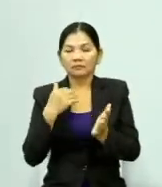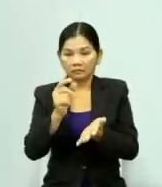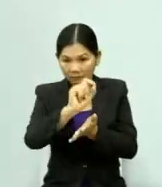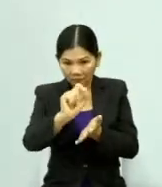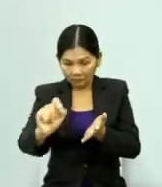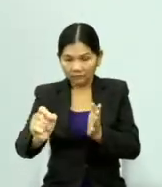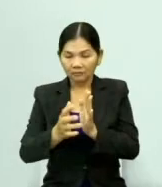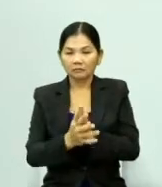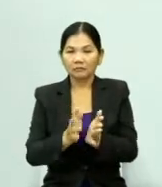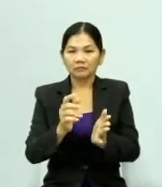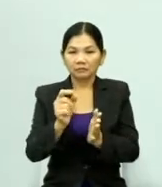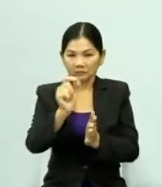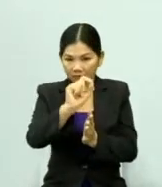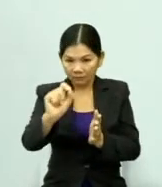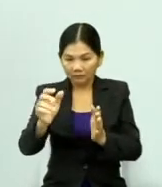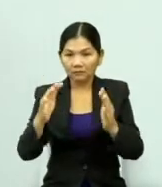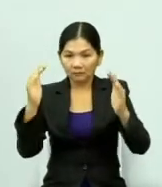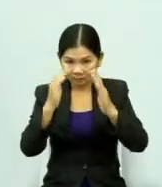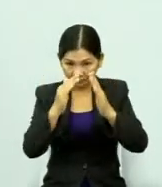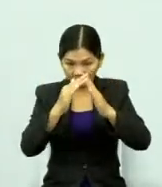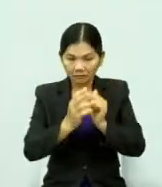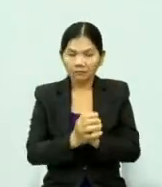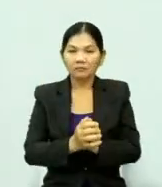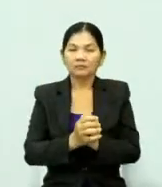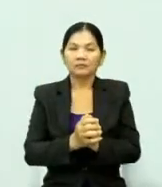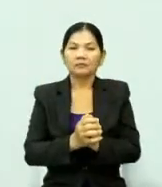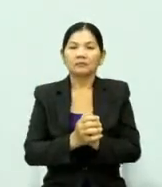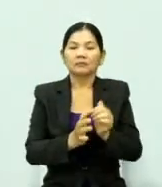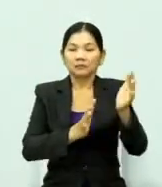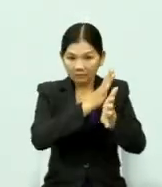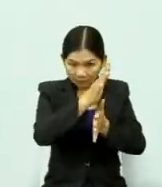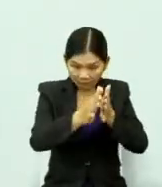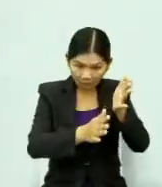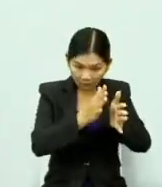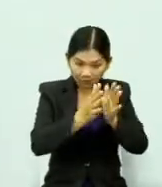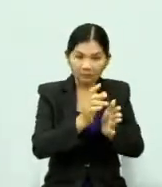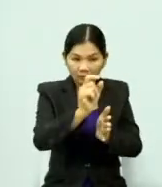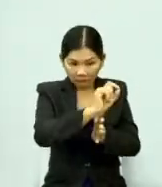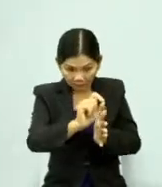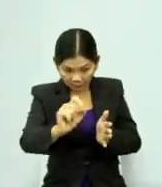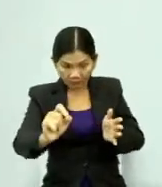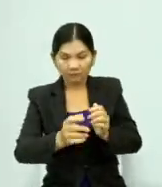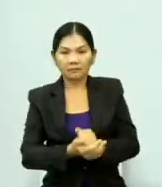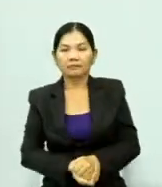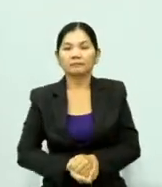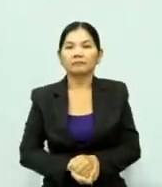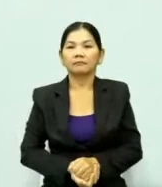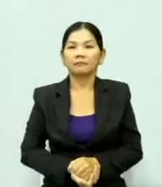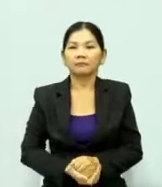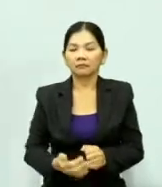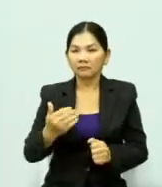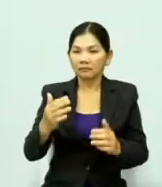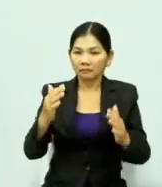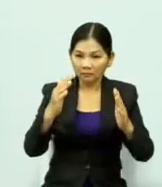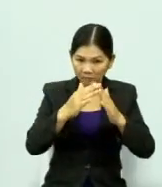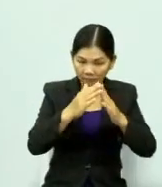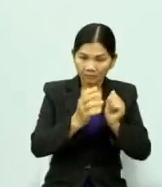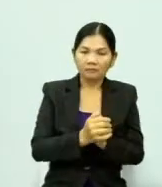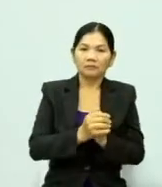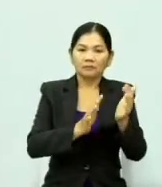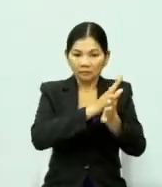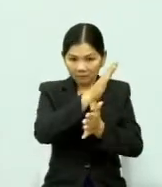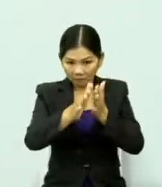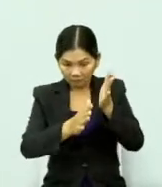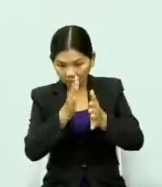sẽ nhắn con này tiếp con án chả án hay nâng sạch sẽ phong con á nhắn con tập tiếp với con